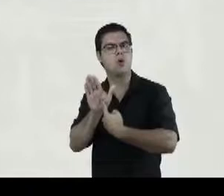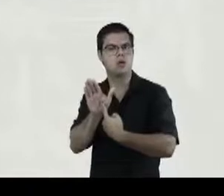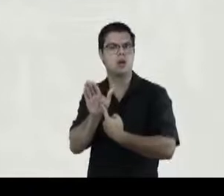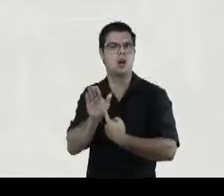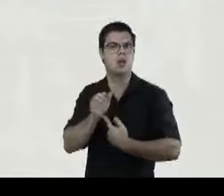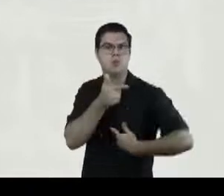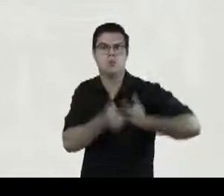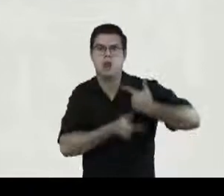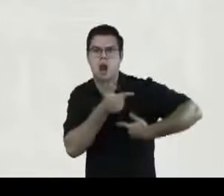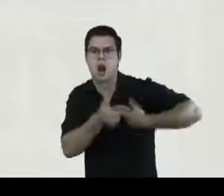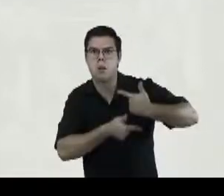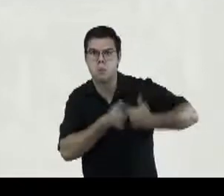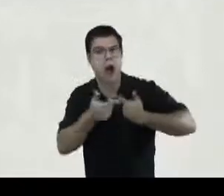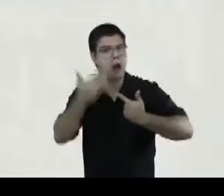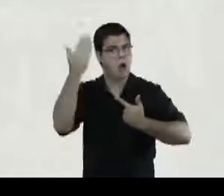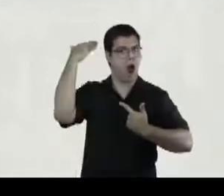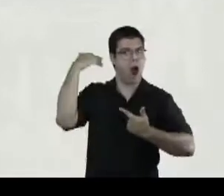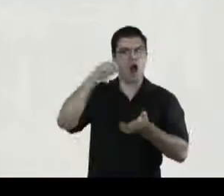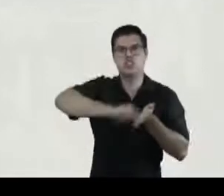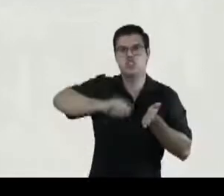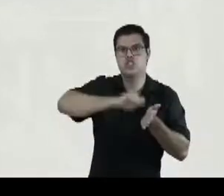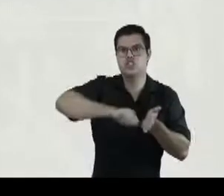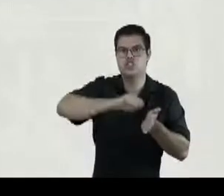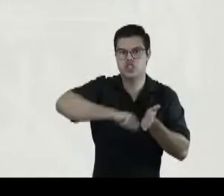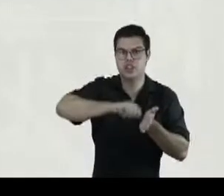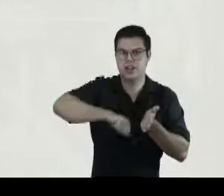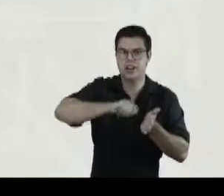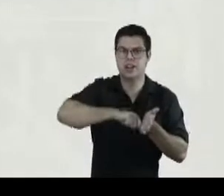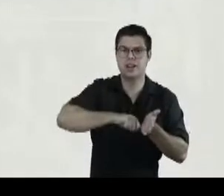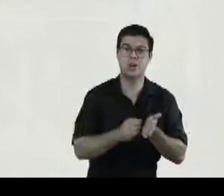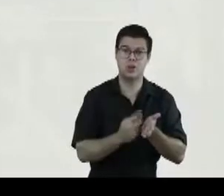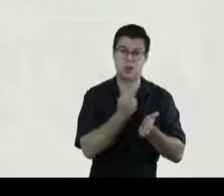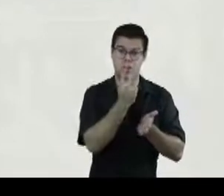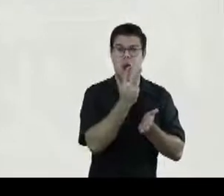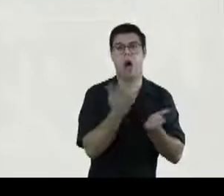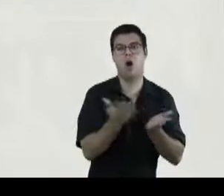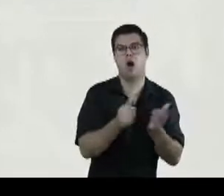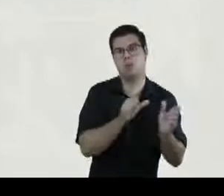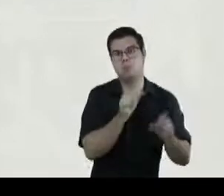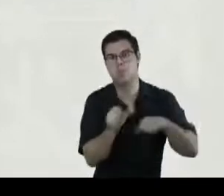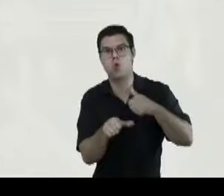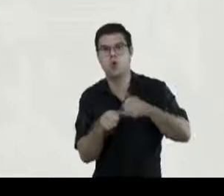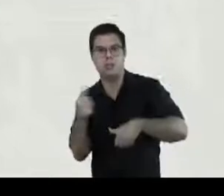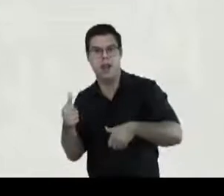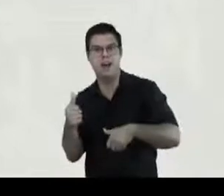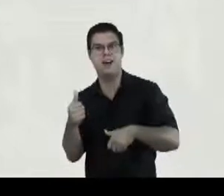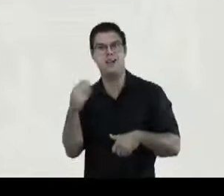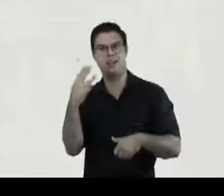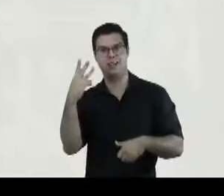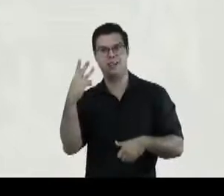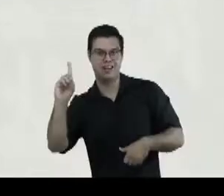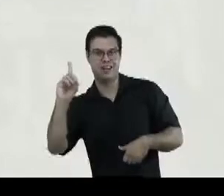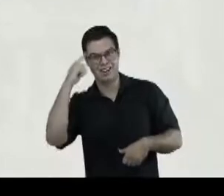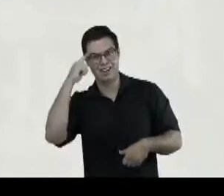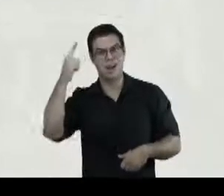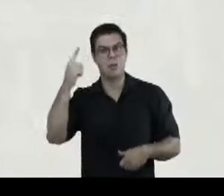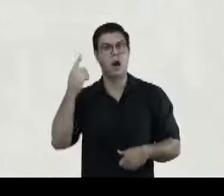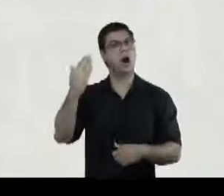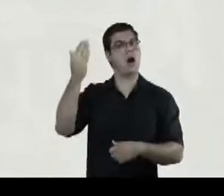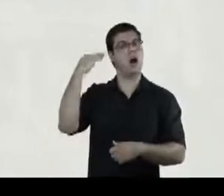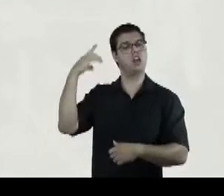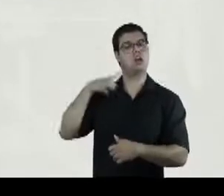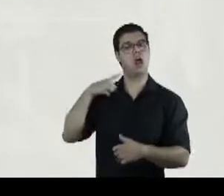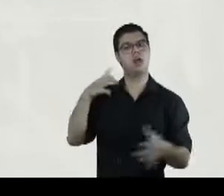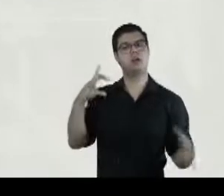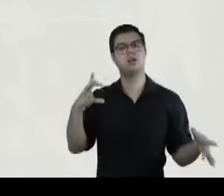papier, en 2 dimensions, est aujourd'hui en 3 dimensions, puisqu'on a des liens sur lesquels on peut cliquer.